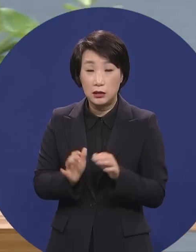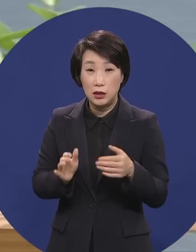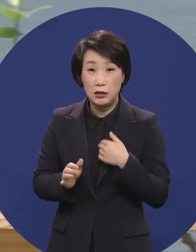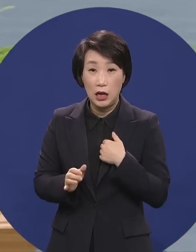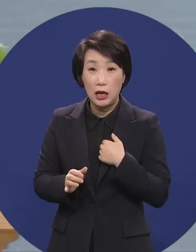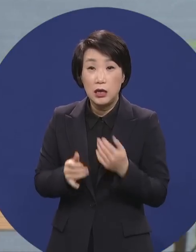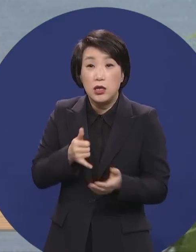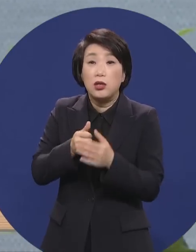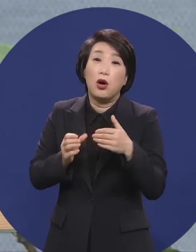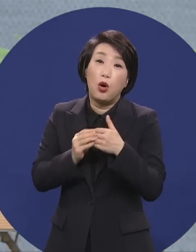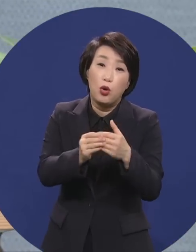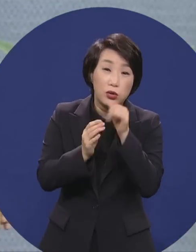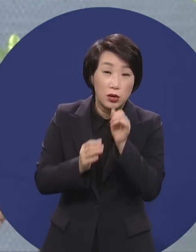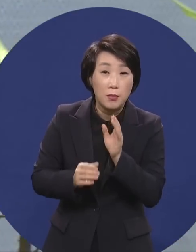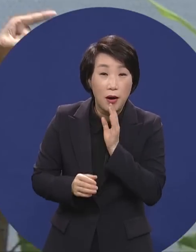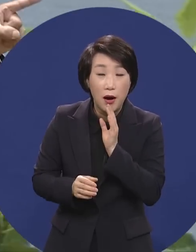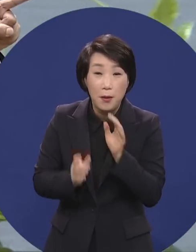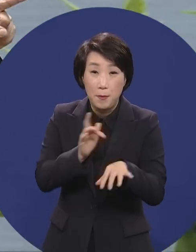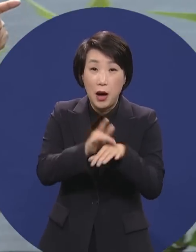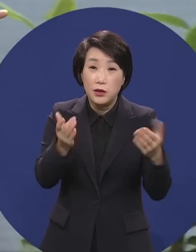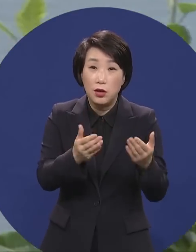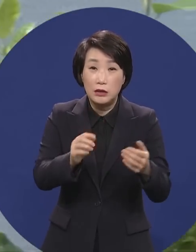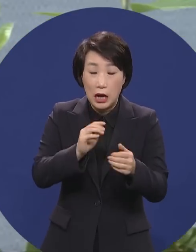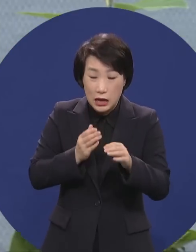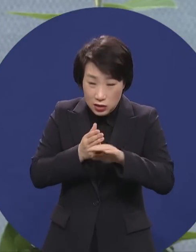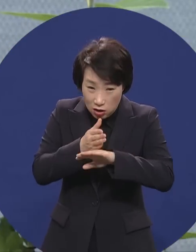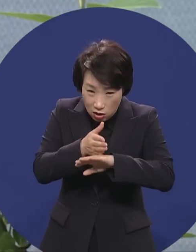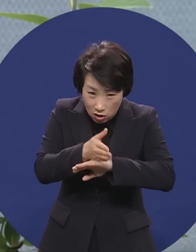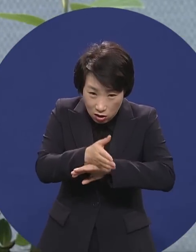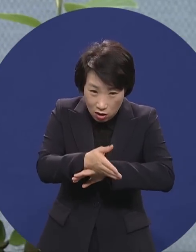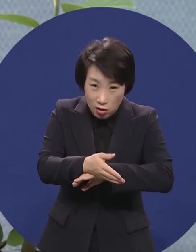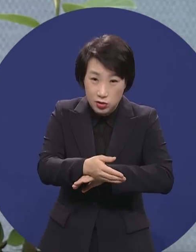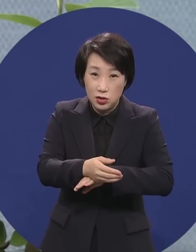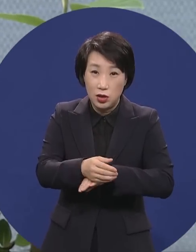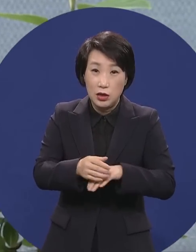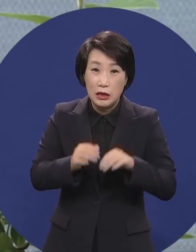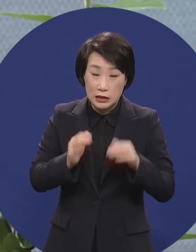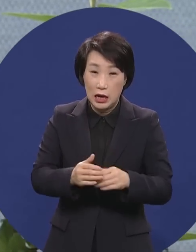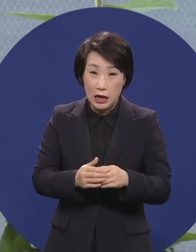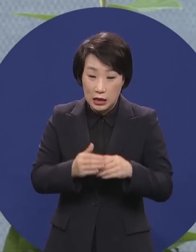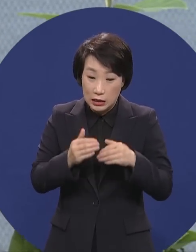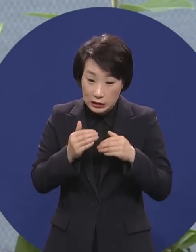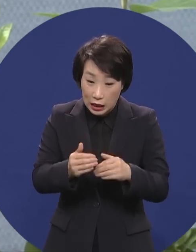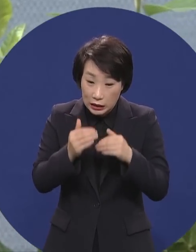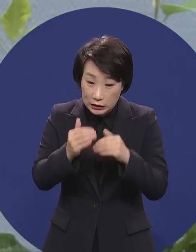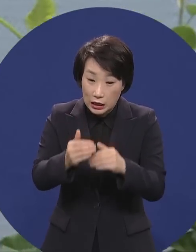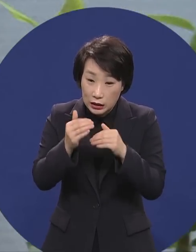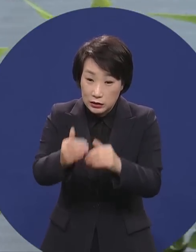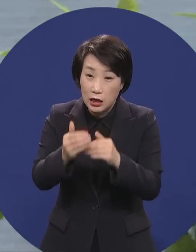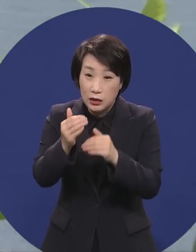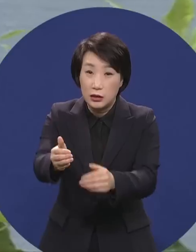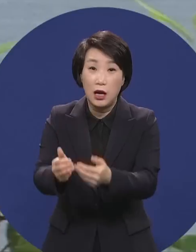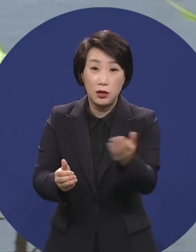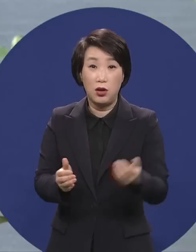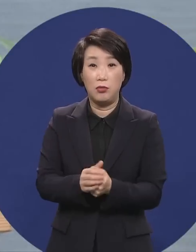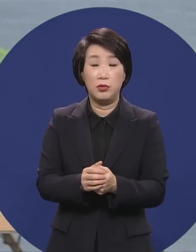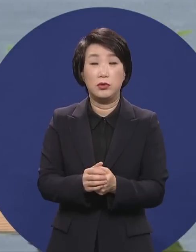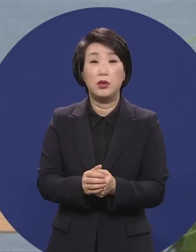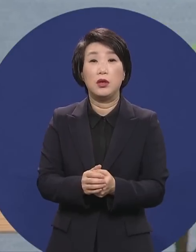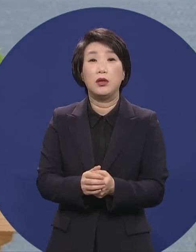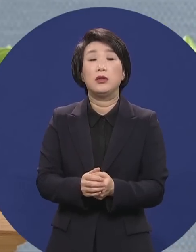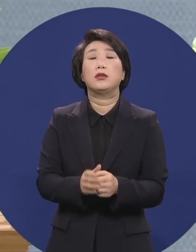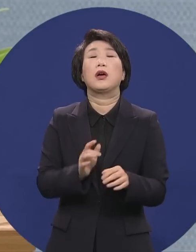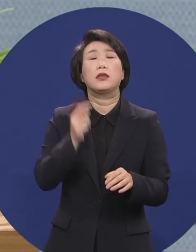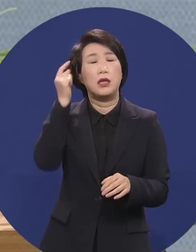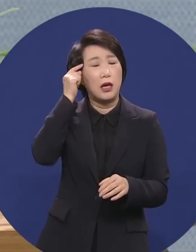주장하느냐. 마귀 역사가 차례차례 한 단계 한 단계 이렇게